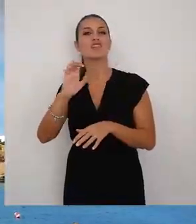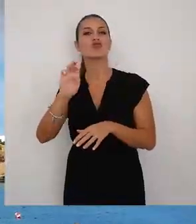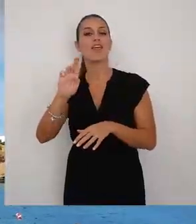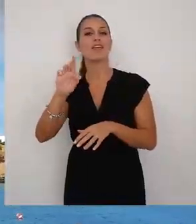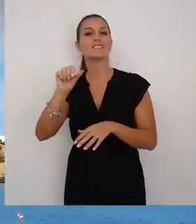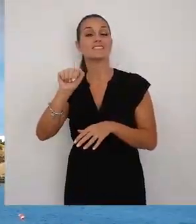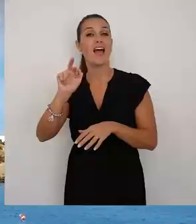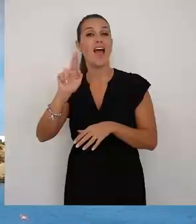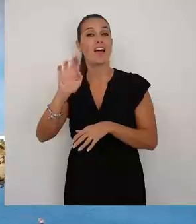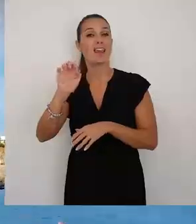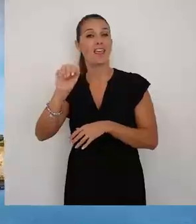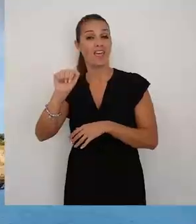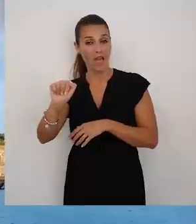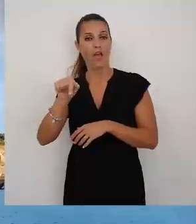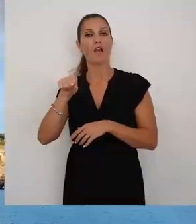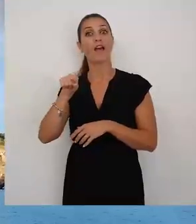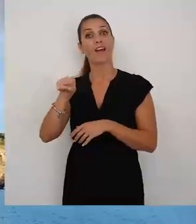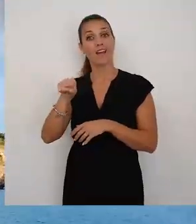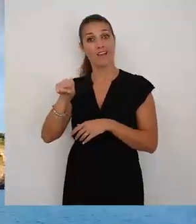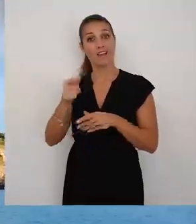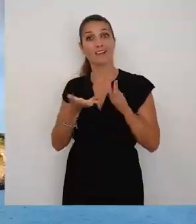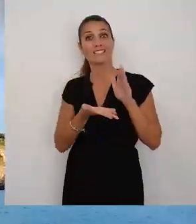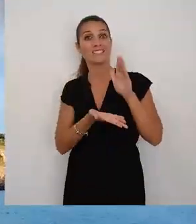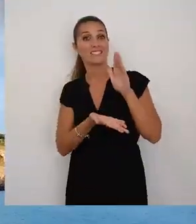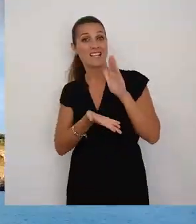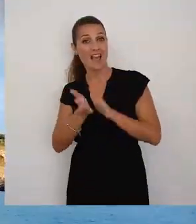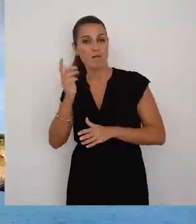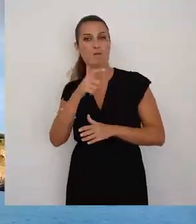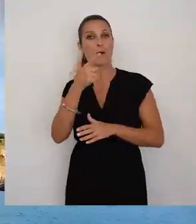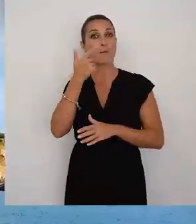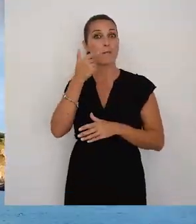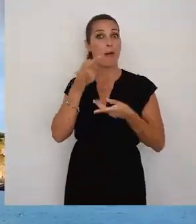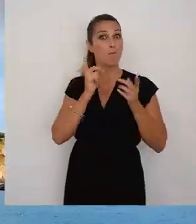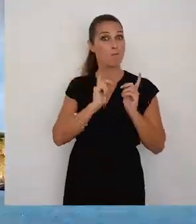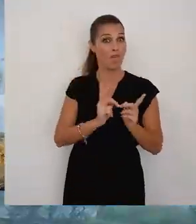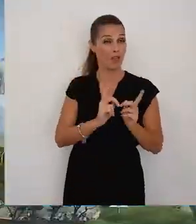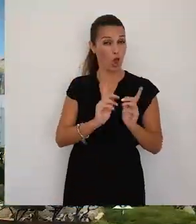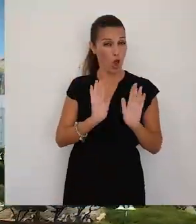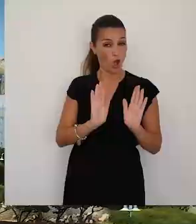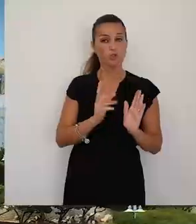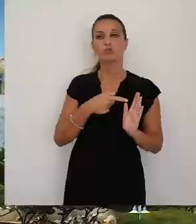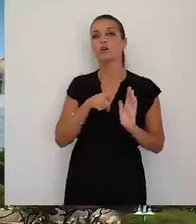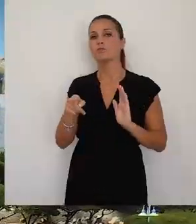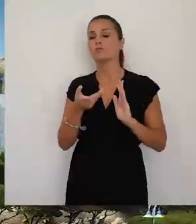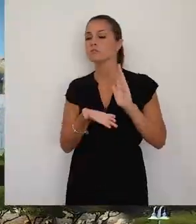tradizione trovò riparo nelle grotte del luogo per sfuggire alle pericolose attenzioni del padre.